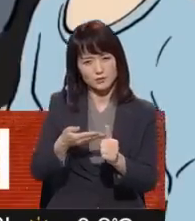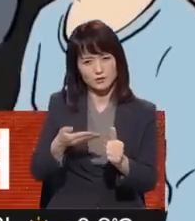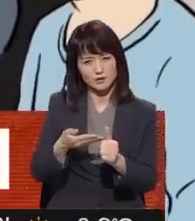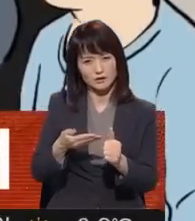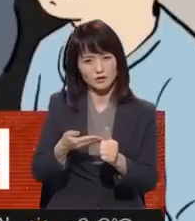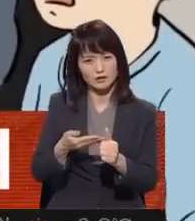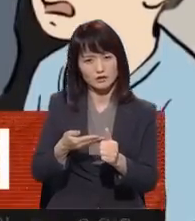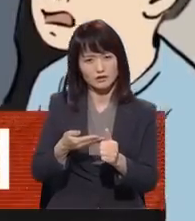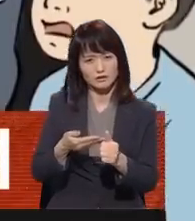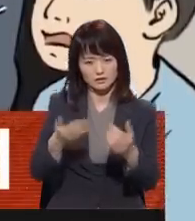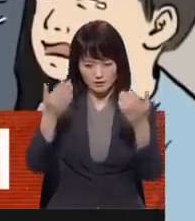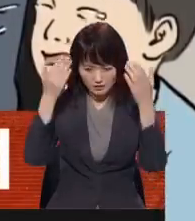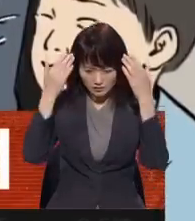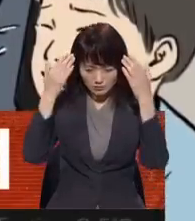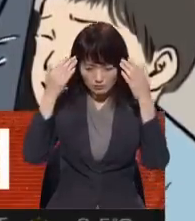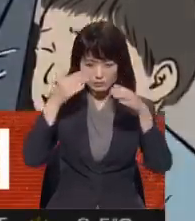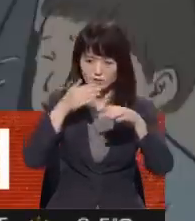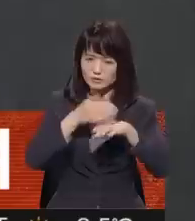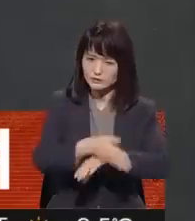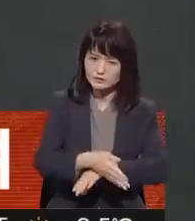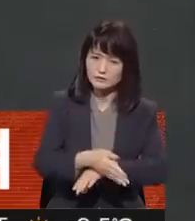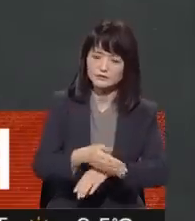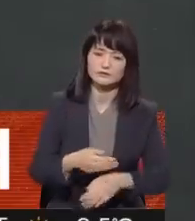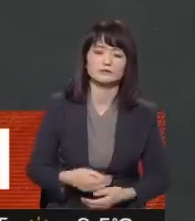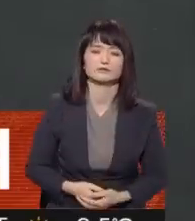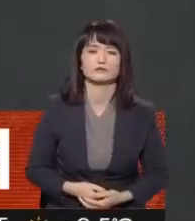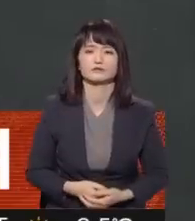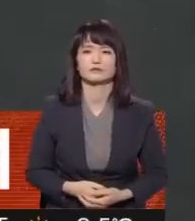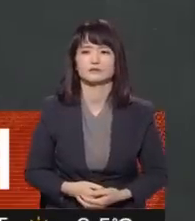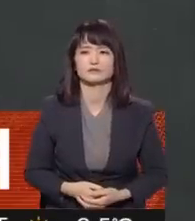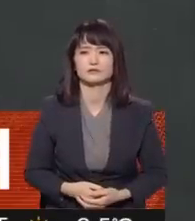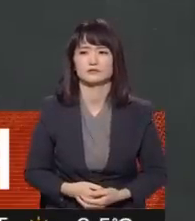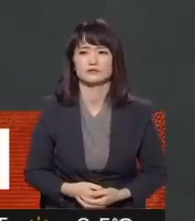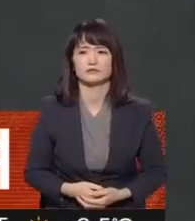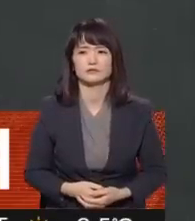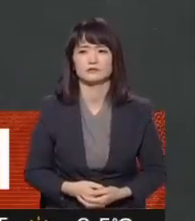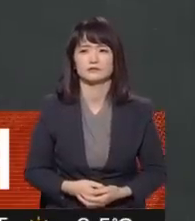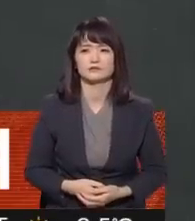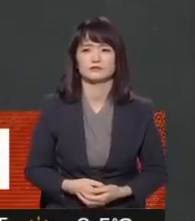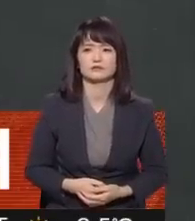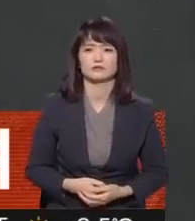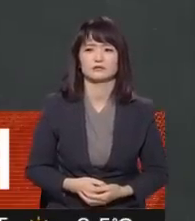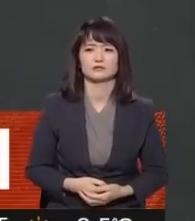큰 문제가 있는 거 아니냐라고 남편은인지를 하게 된 겁니다 아 지금 저